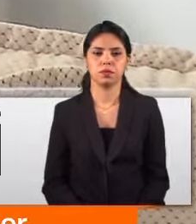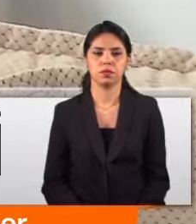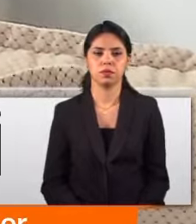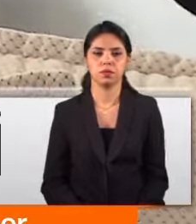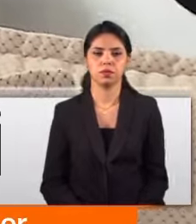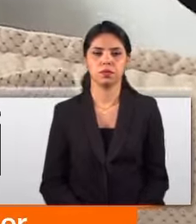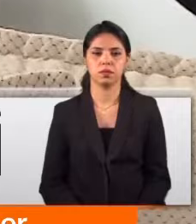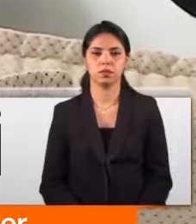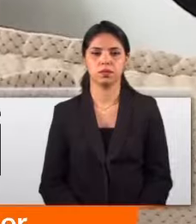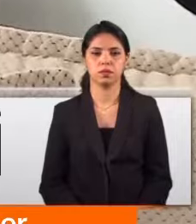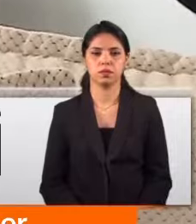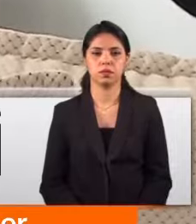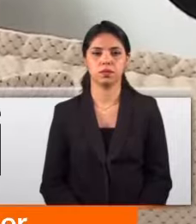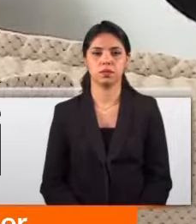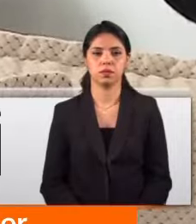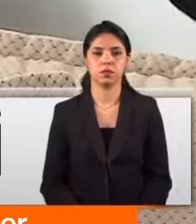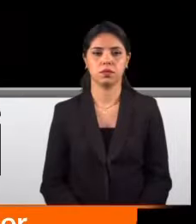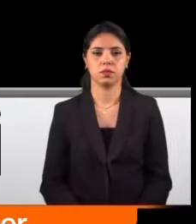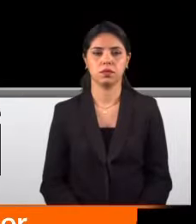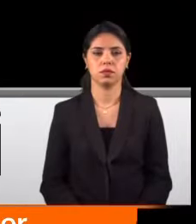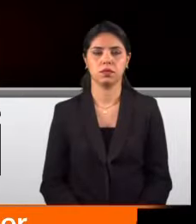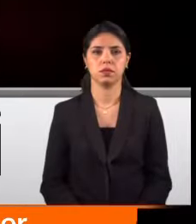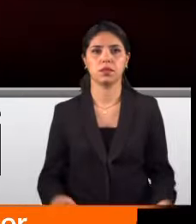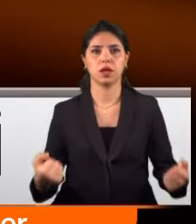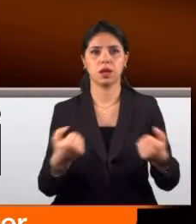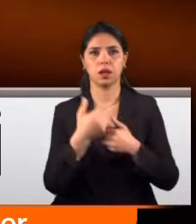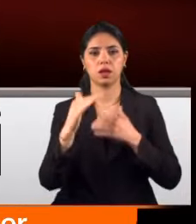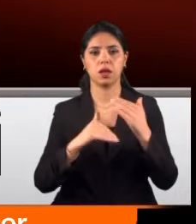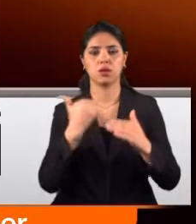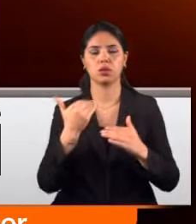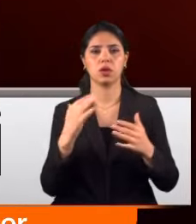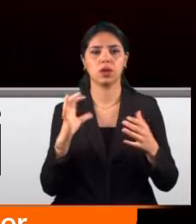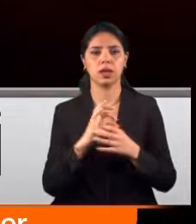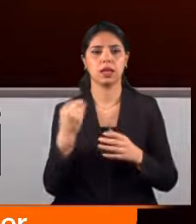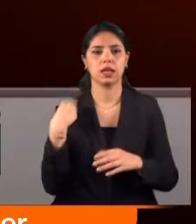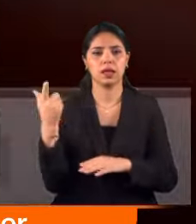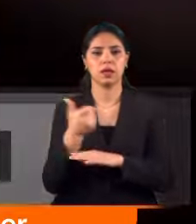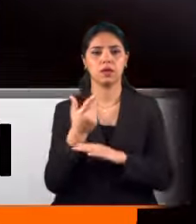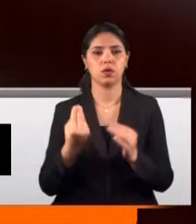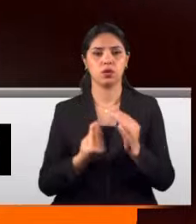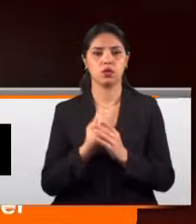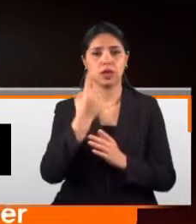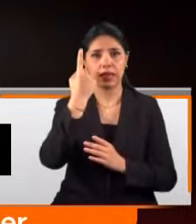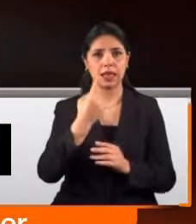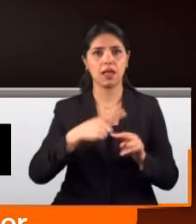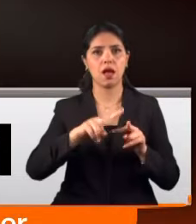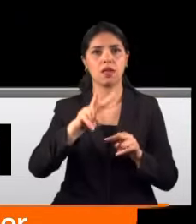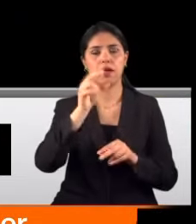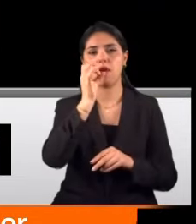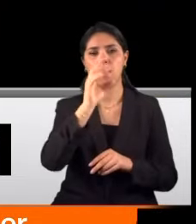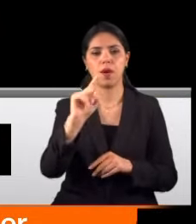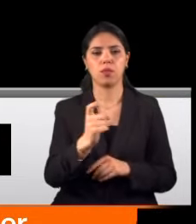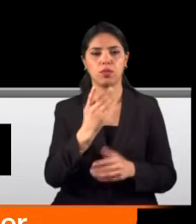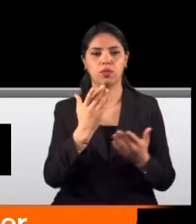sonra anne. Dayanabilecek gücüm kalmadı. Kazanın sonrasına ait yeni görüntüye de ilk kez ATV haber ulaştı.